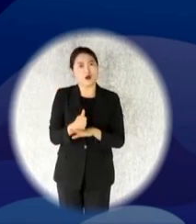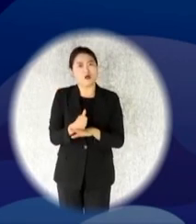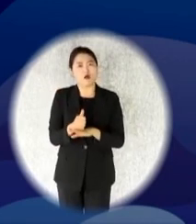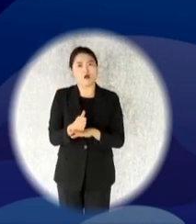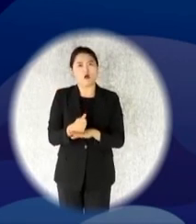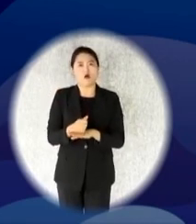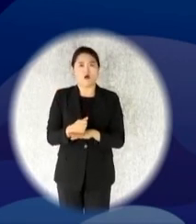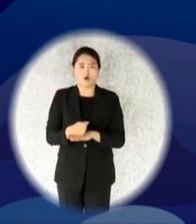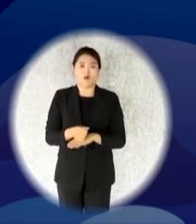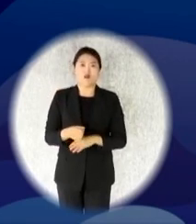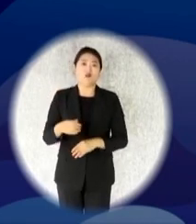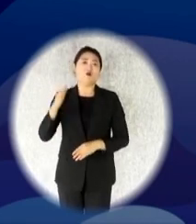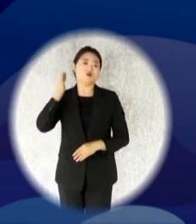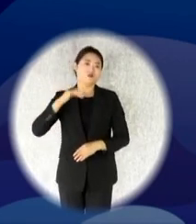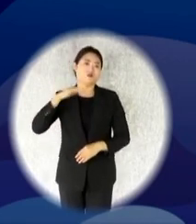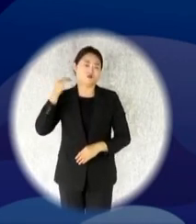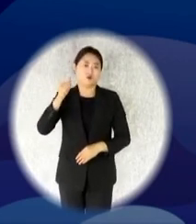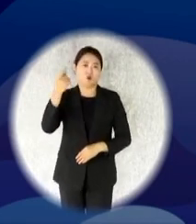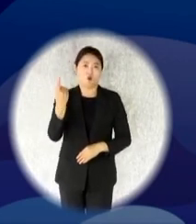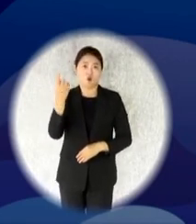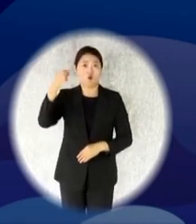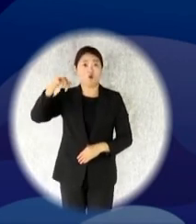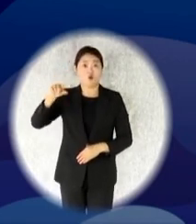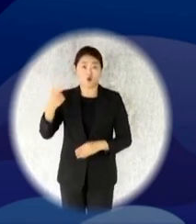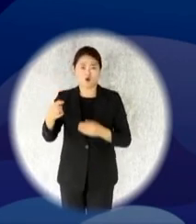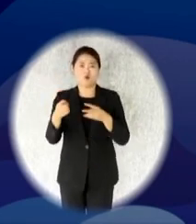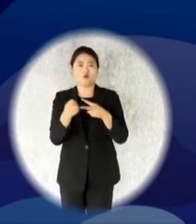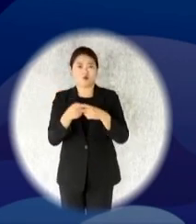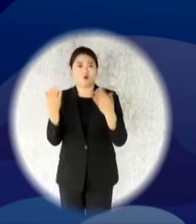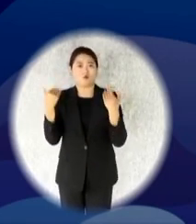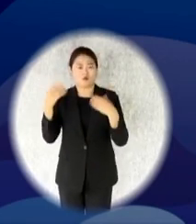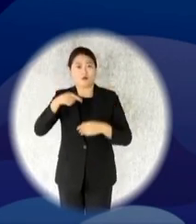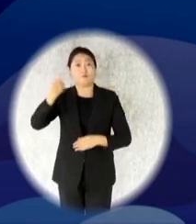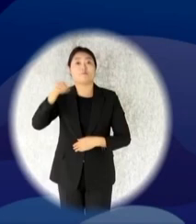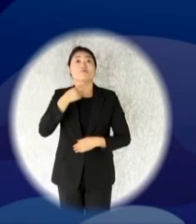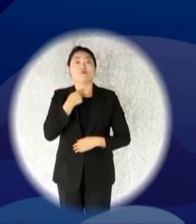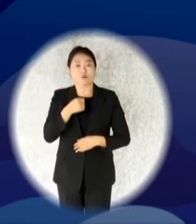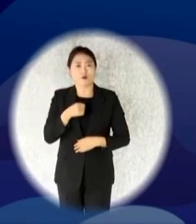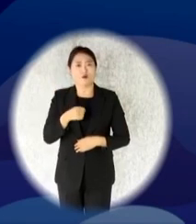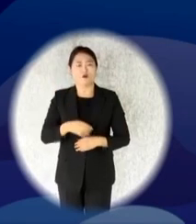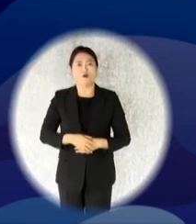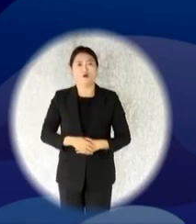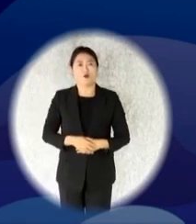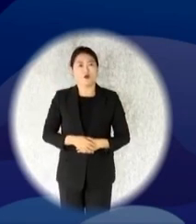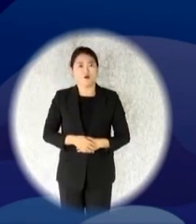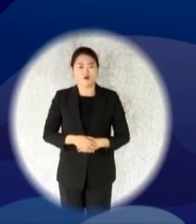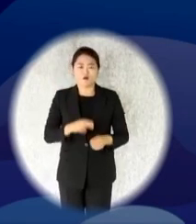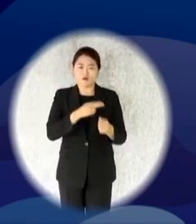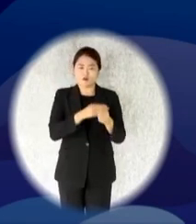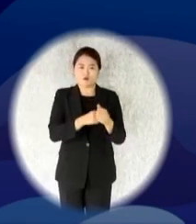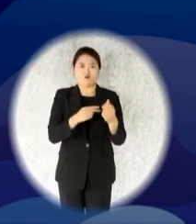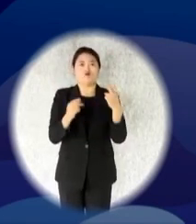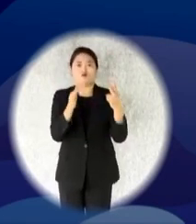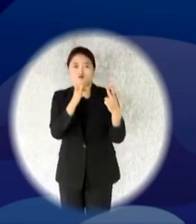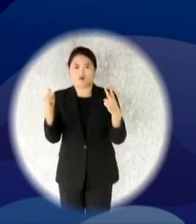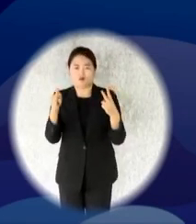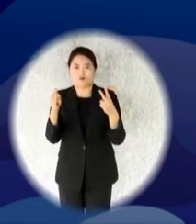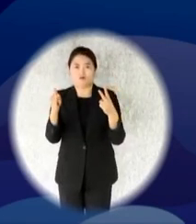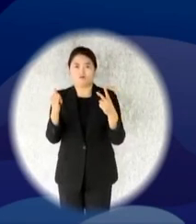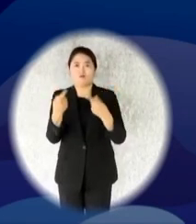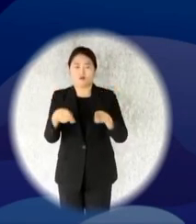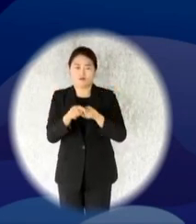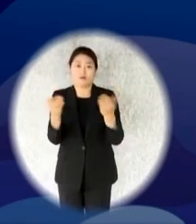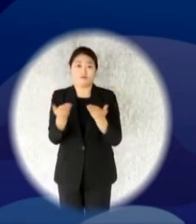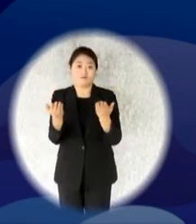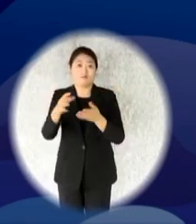다녀왔습니다 그곳은 같은 학년에 근무하던 두 선생님이 운명에 달려가기 전 함께